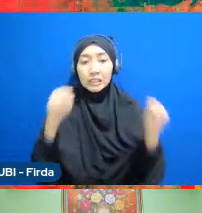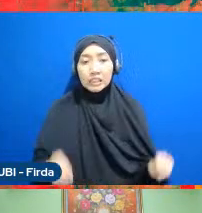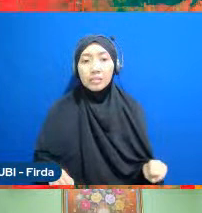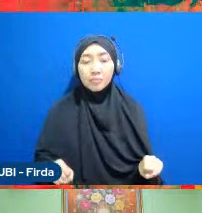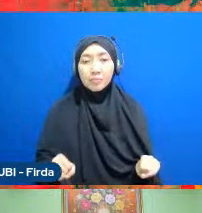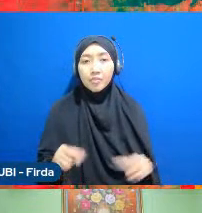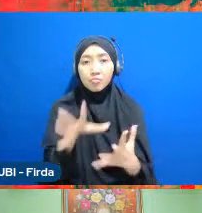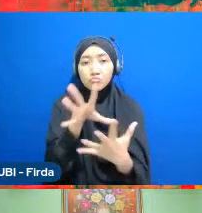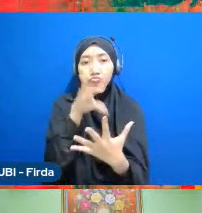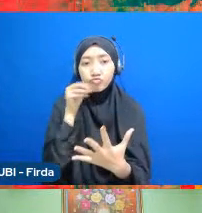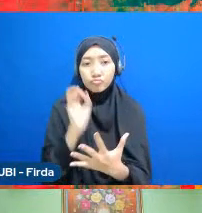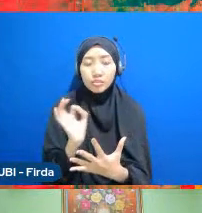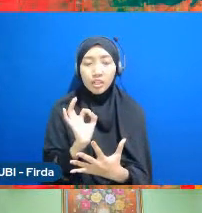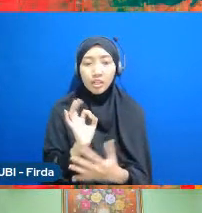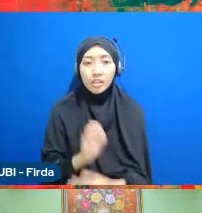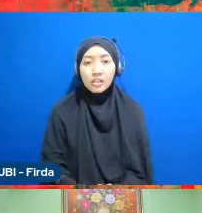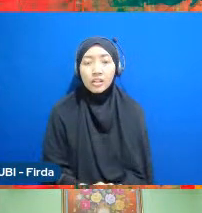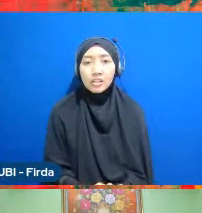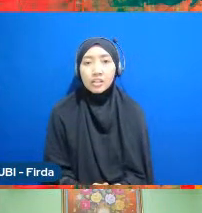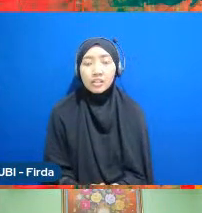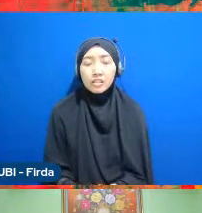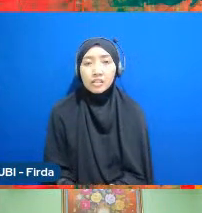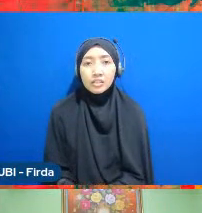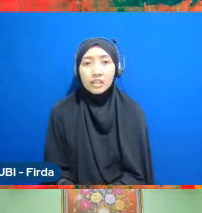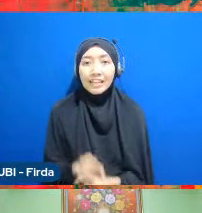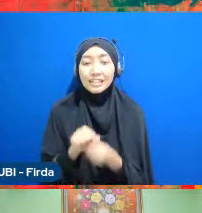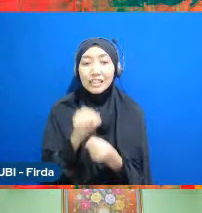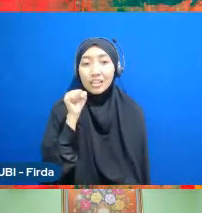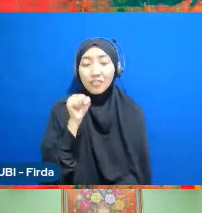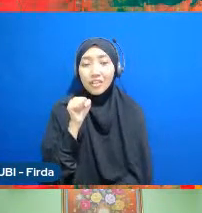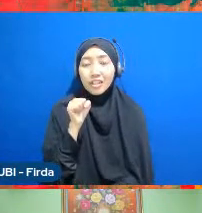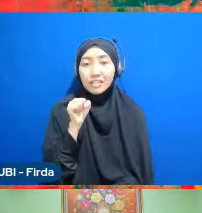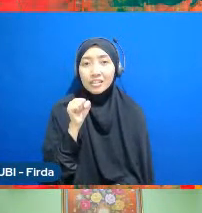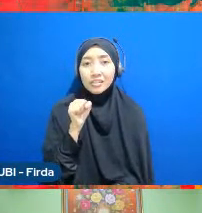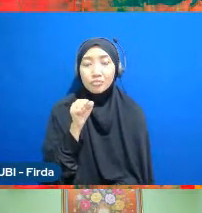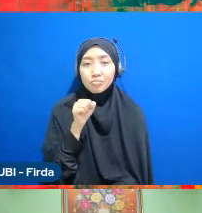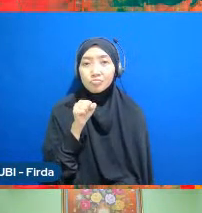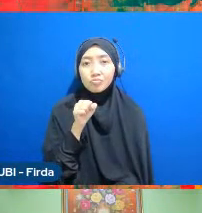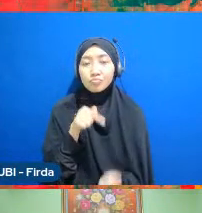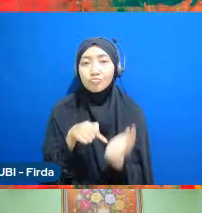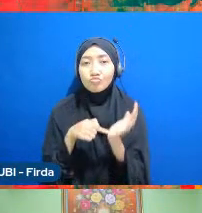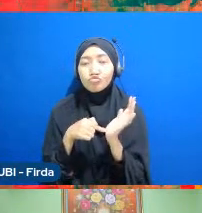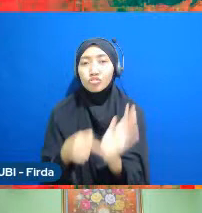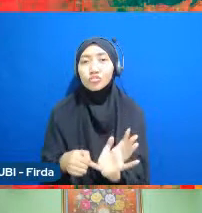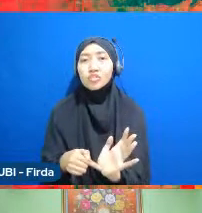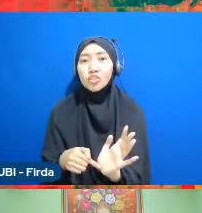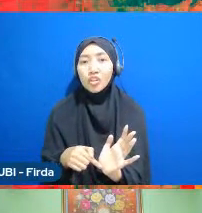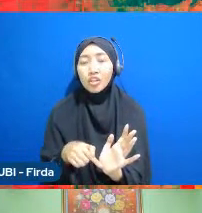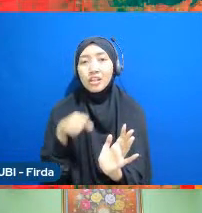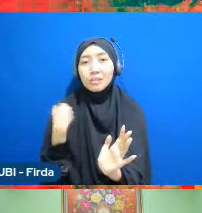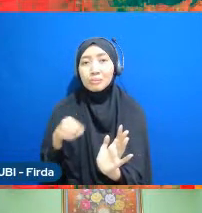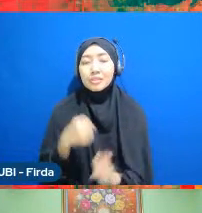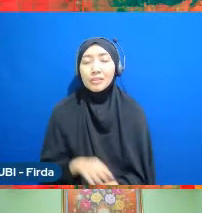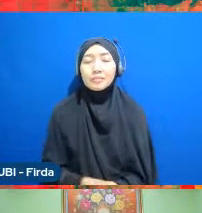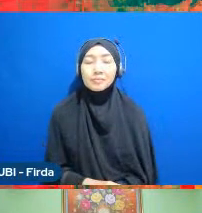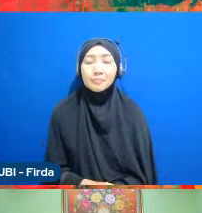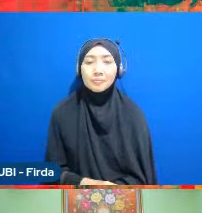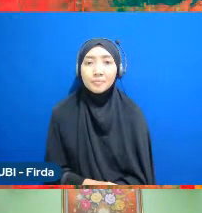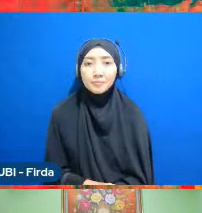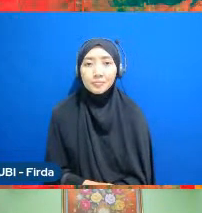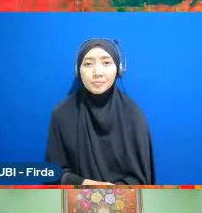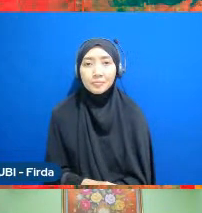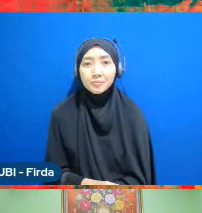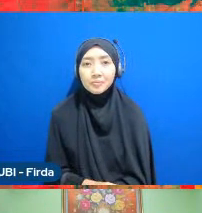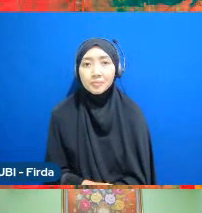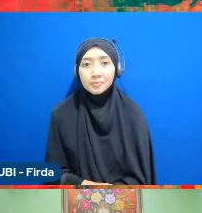ini menyebabkan sertifikat tidak bisa terbit di akun sahabat. Nah, setelah sahabat